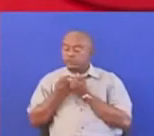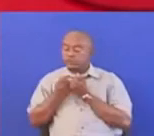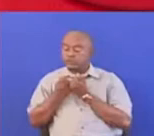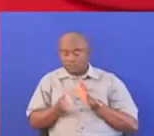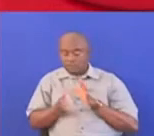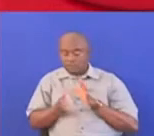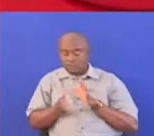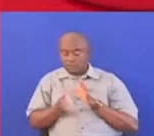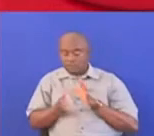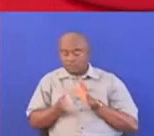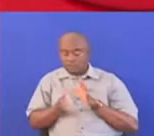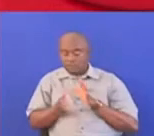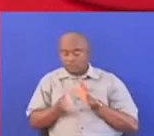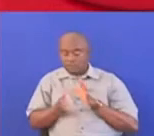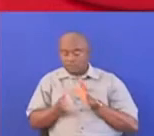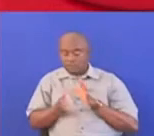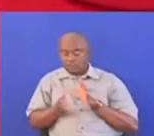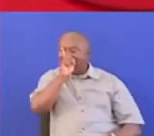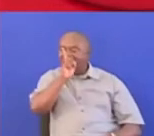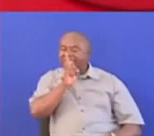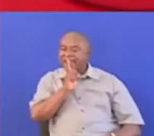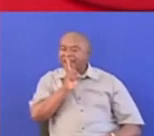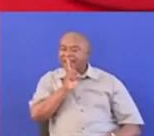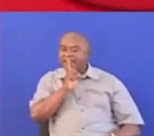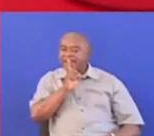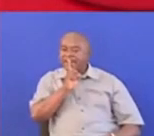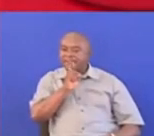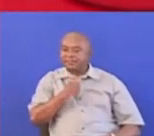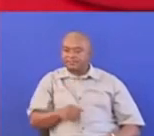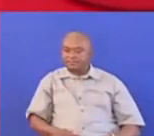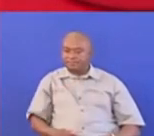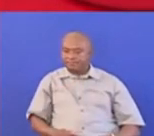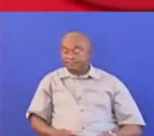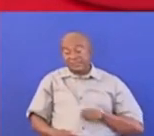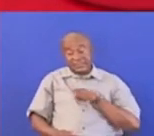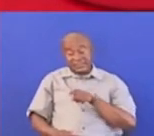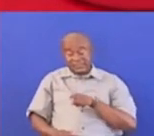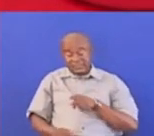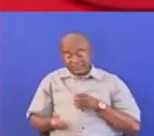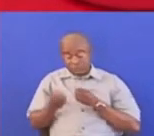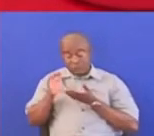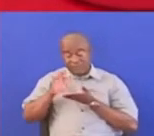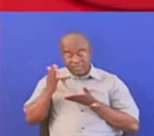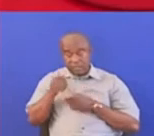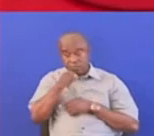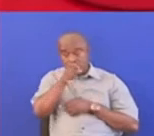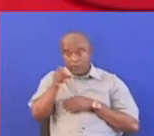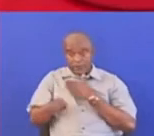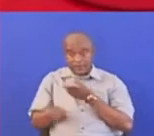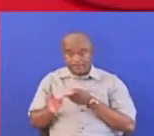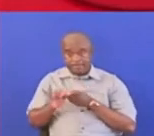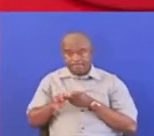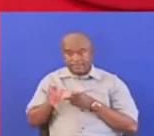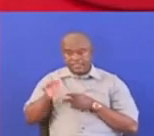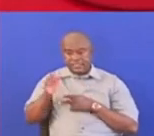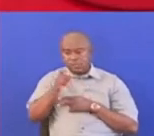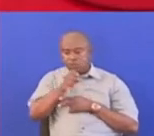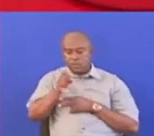viwanda vya kuchakata asali. Mheshimiwa Spika, hii italeta tija sana kwa wananchi na haswa